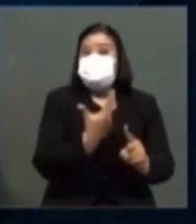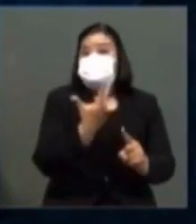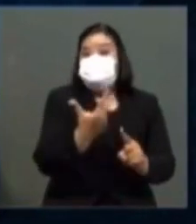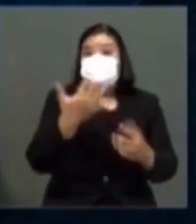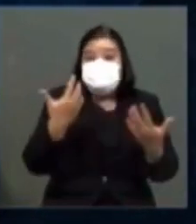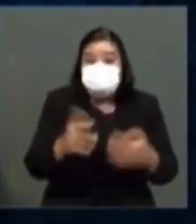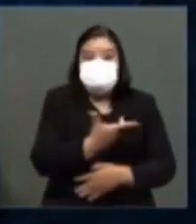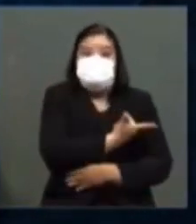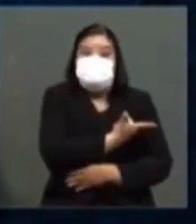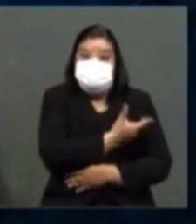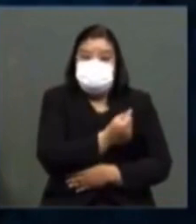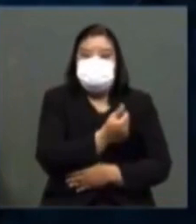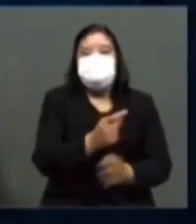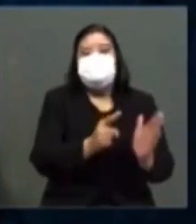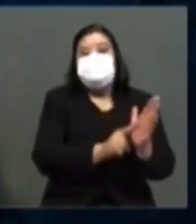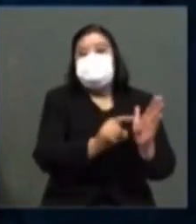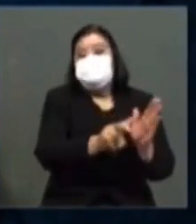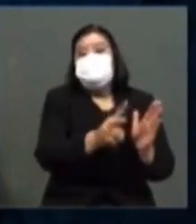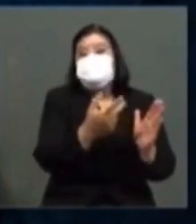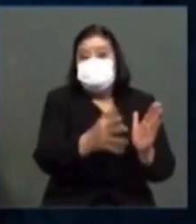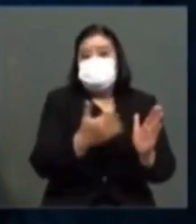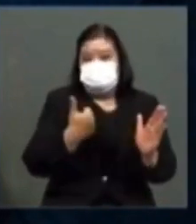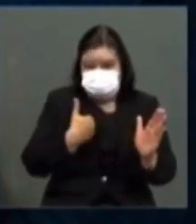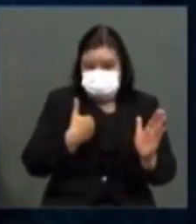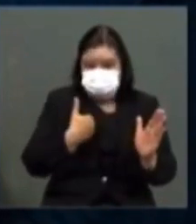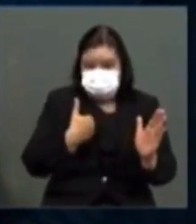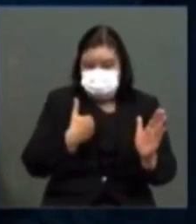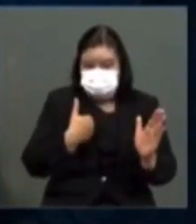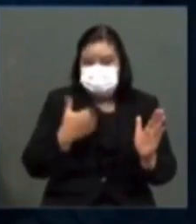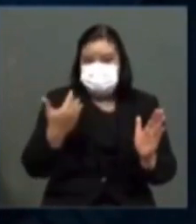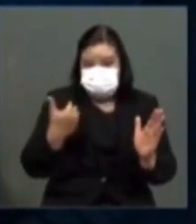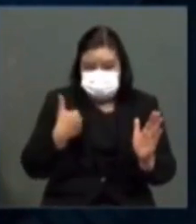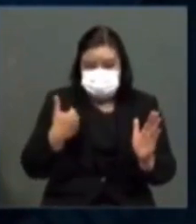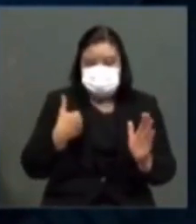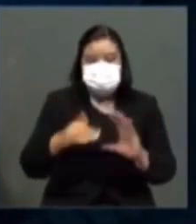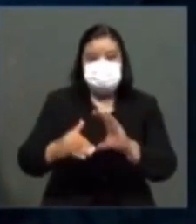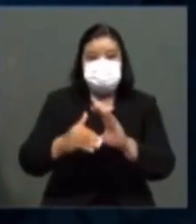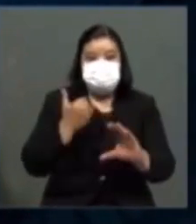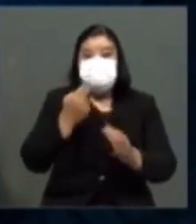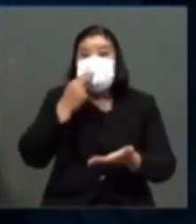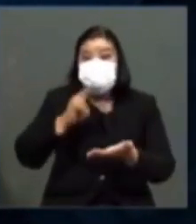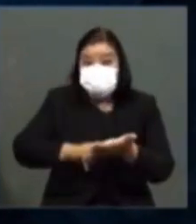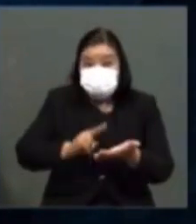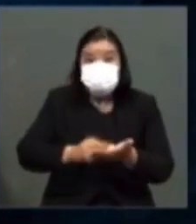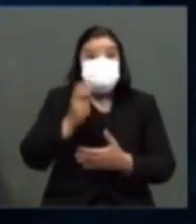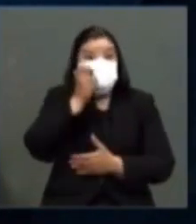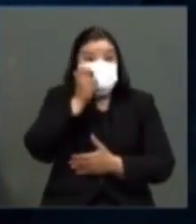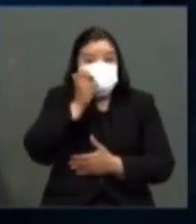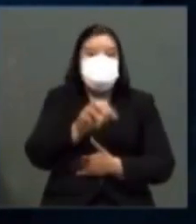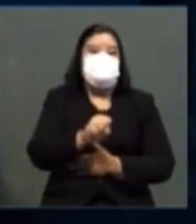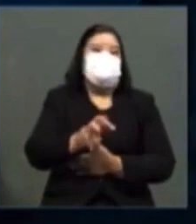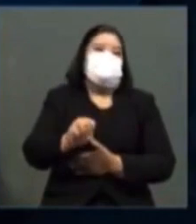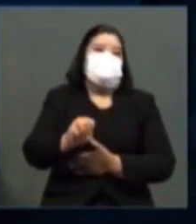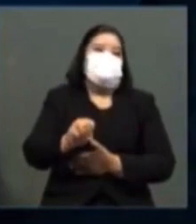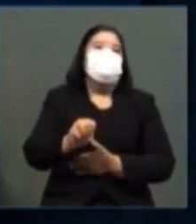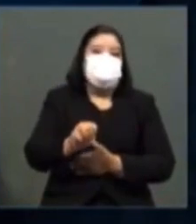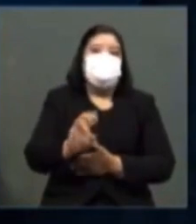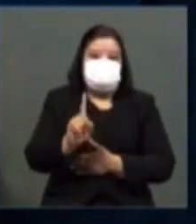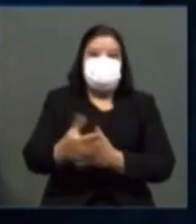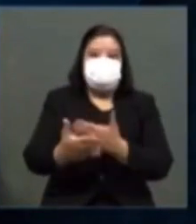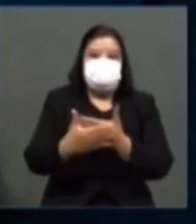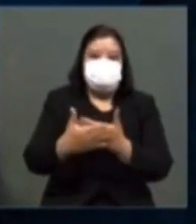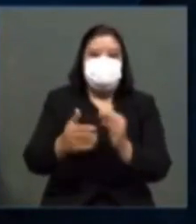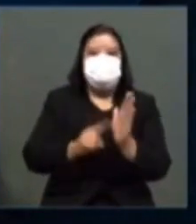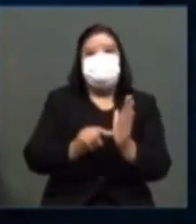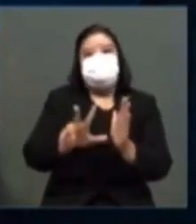ก็จะได้รับการส่งSMS เตือนนะคะเพื่อให้รับเข็ม3โดยผู้ที่อาจจะเ